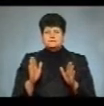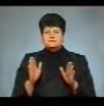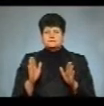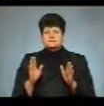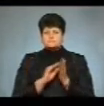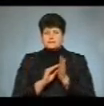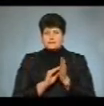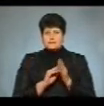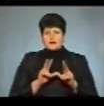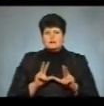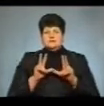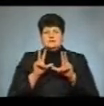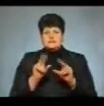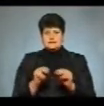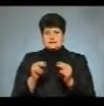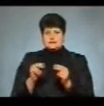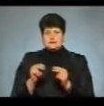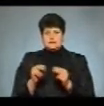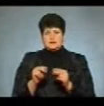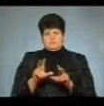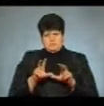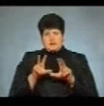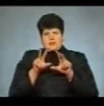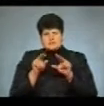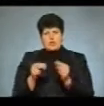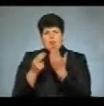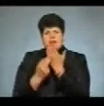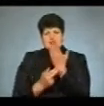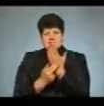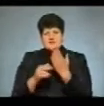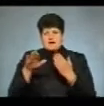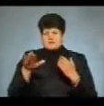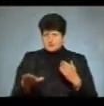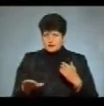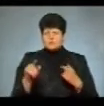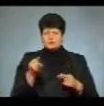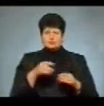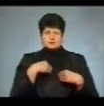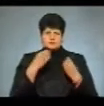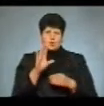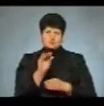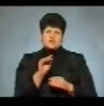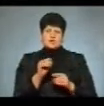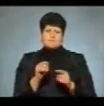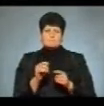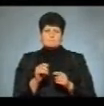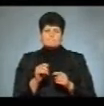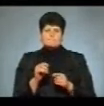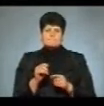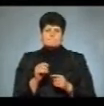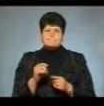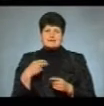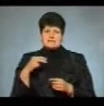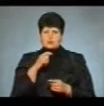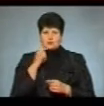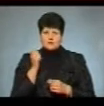складати присягу на Євангелії відомому, ось, і, відповідно, йому буде вручено посвідчення президента України головою Центральної виборчої